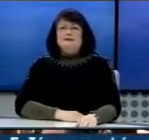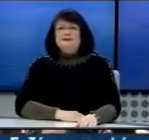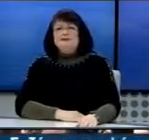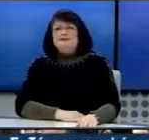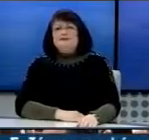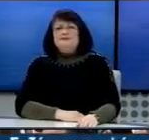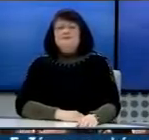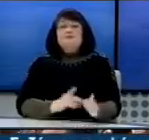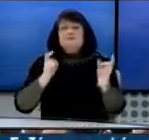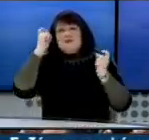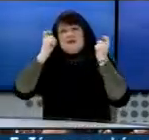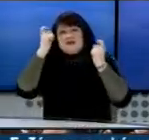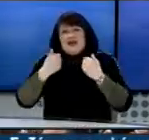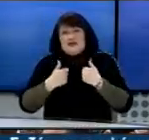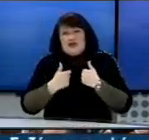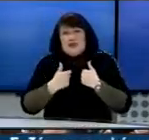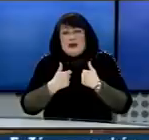Αναρωτιέμαι,